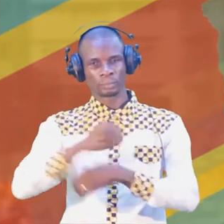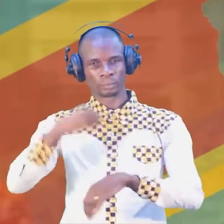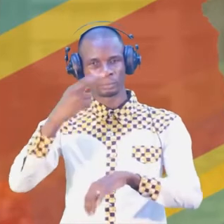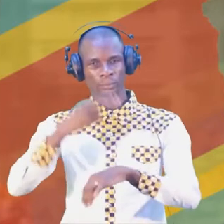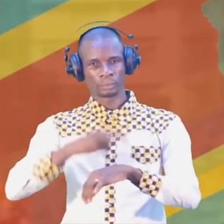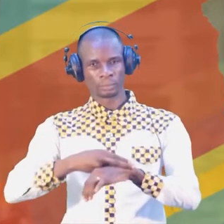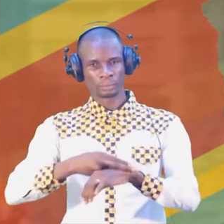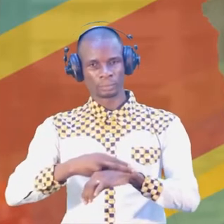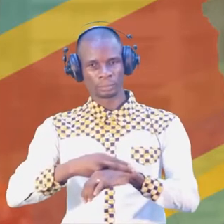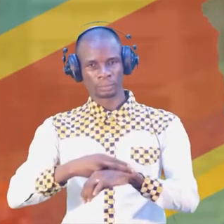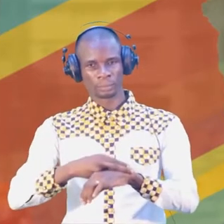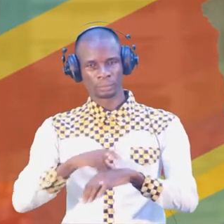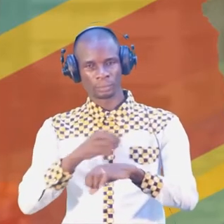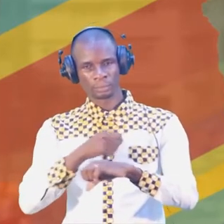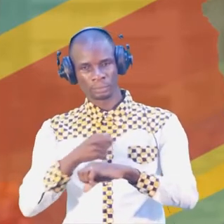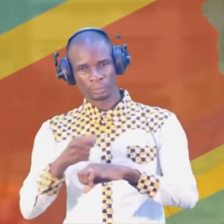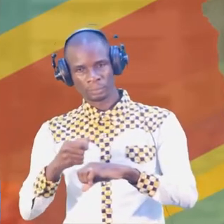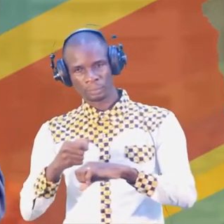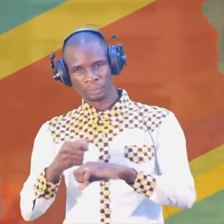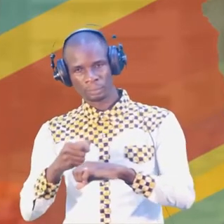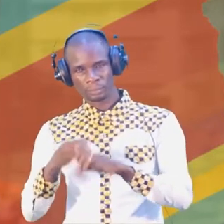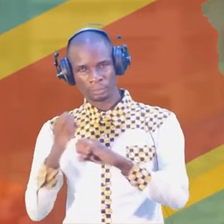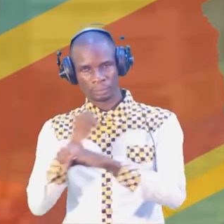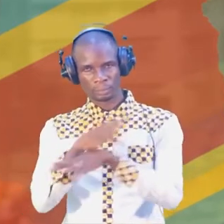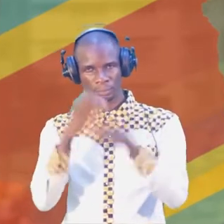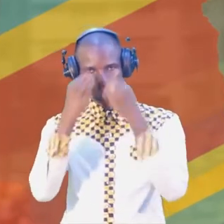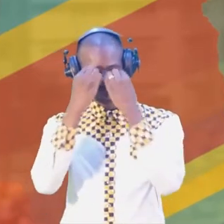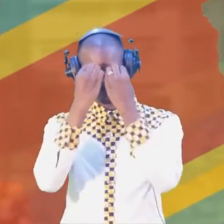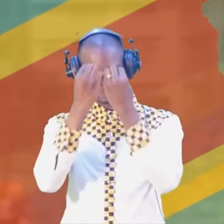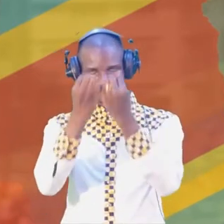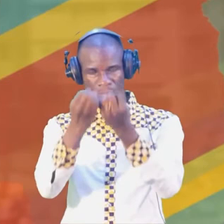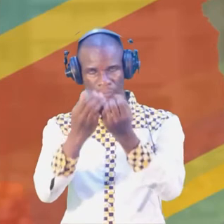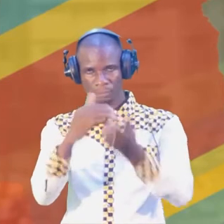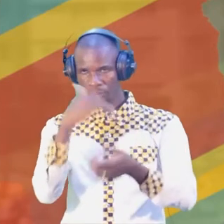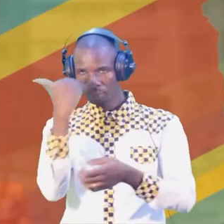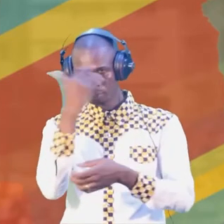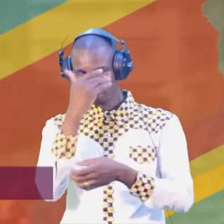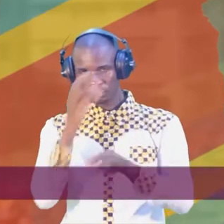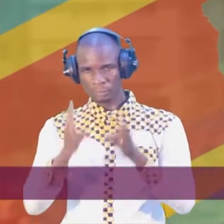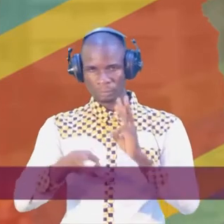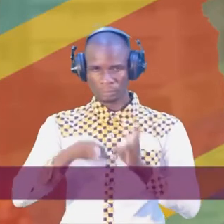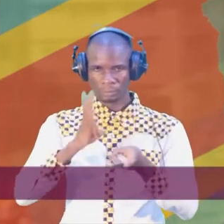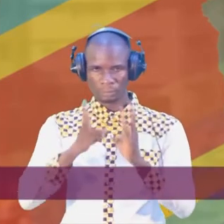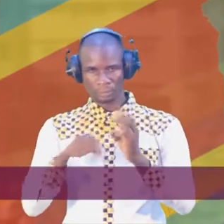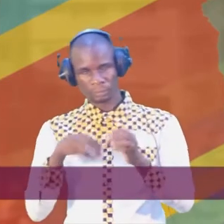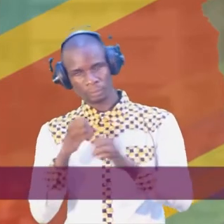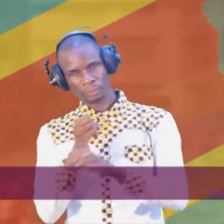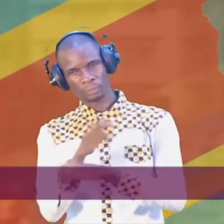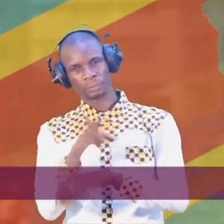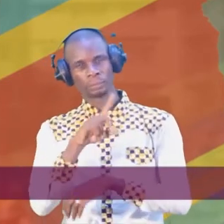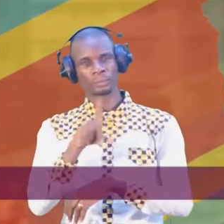par SMS, même par le lien internet, de nous envoyer leurs